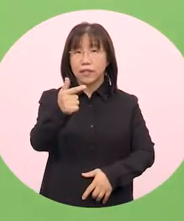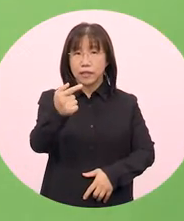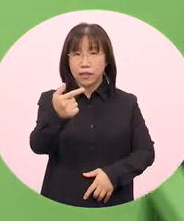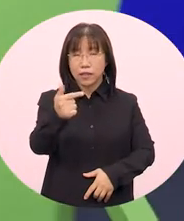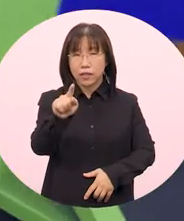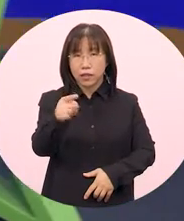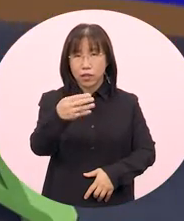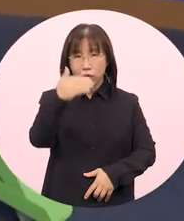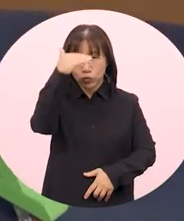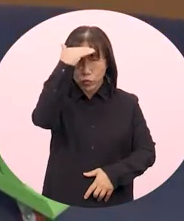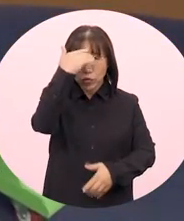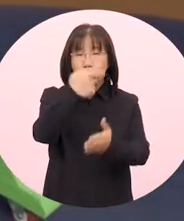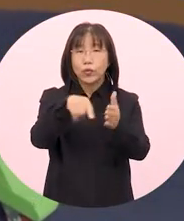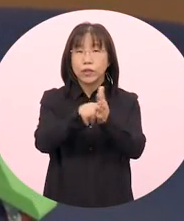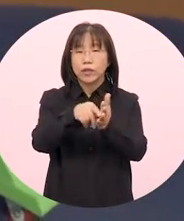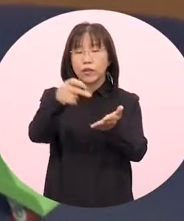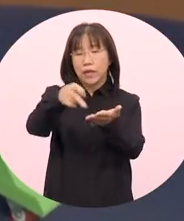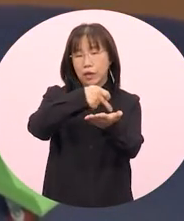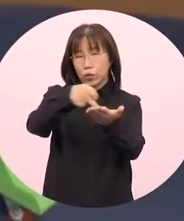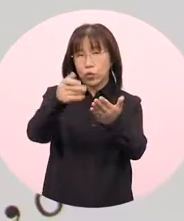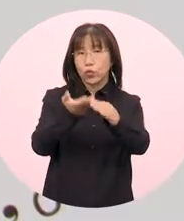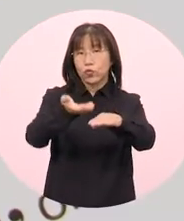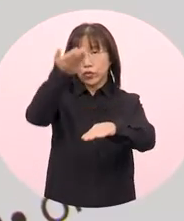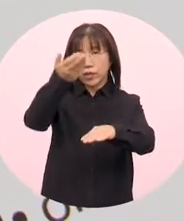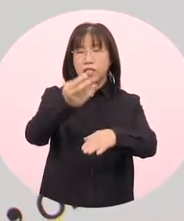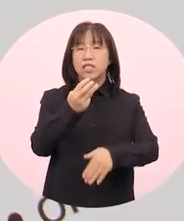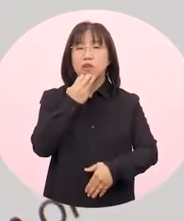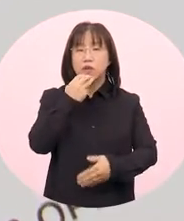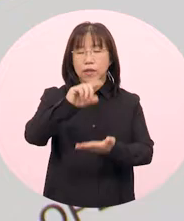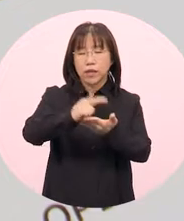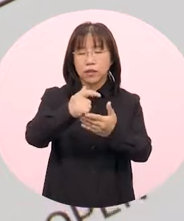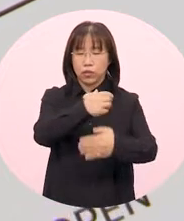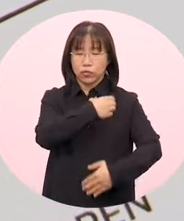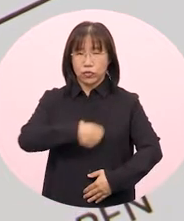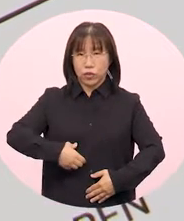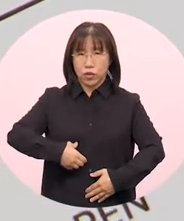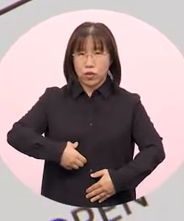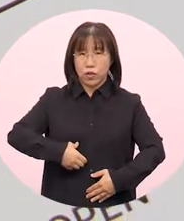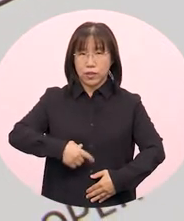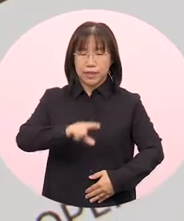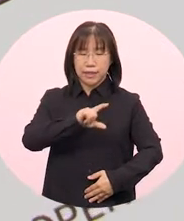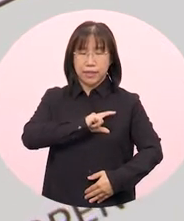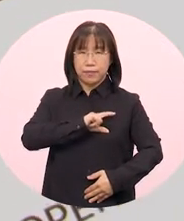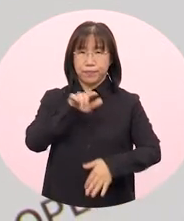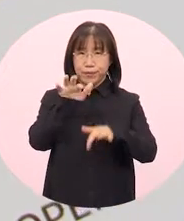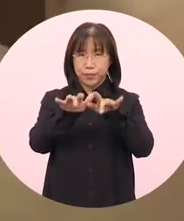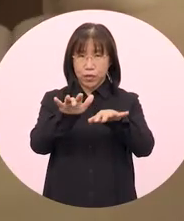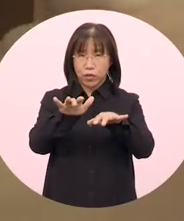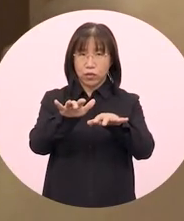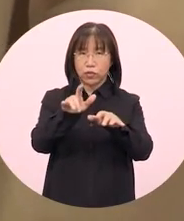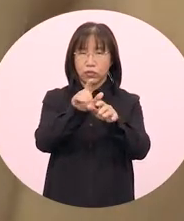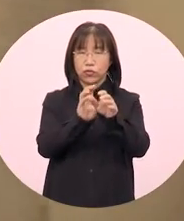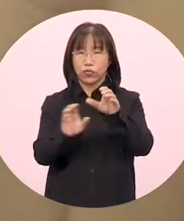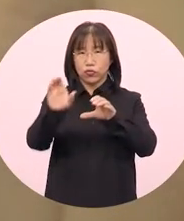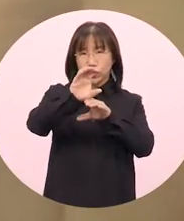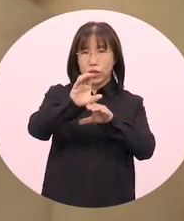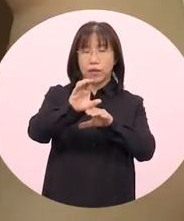강서구청 채널을 구독하기 위해서는 카카오톡 상단 검색창에 서울 강서구청을 입력한 뒤 채널을 추가하면